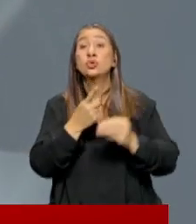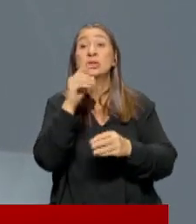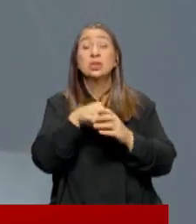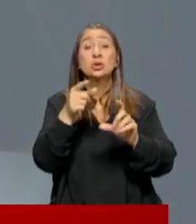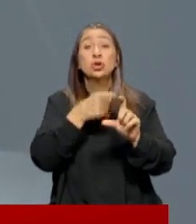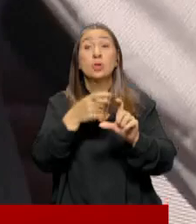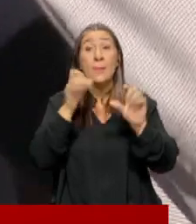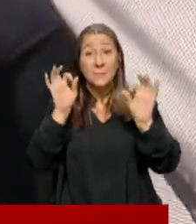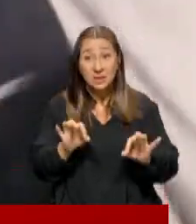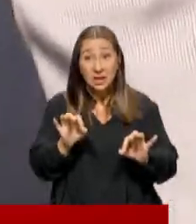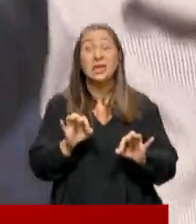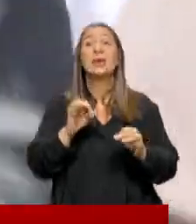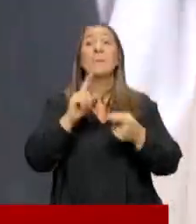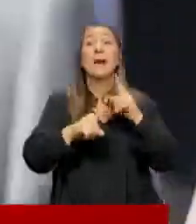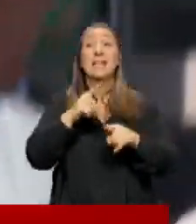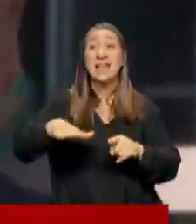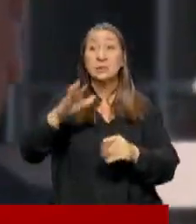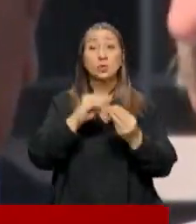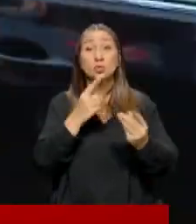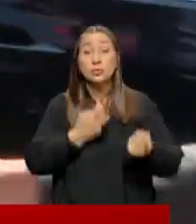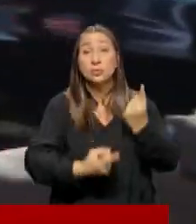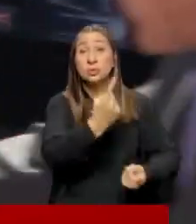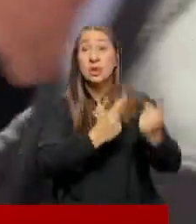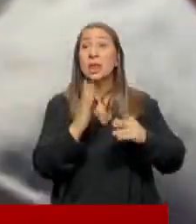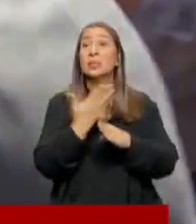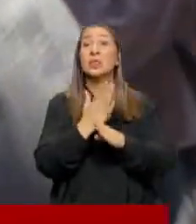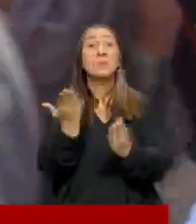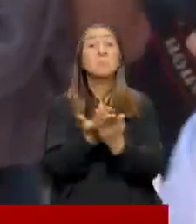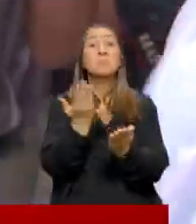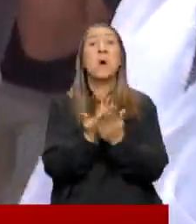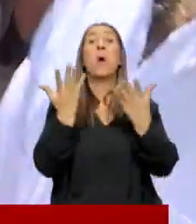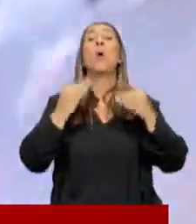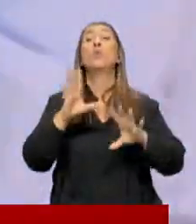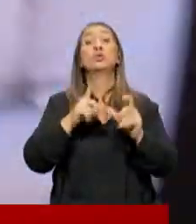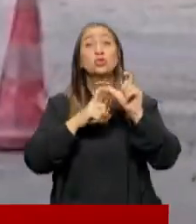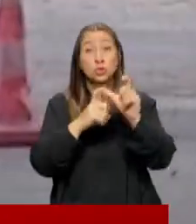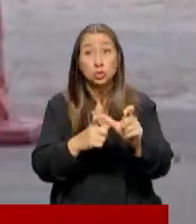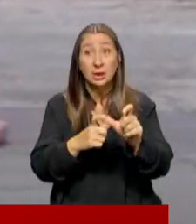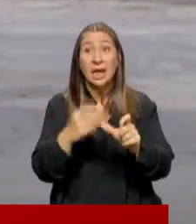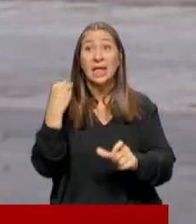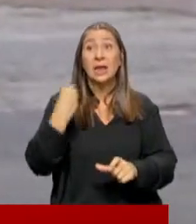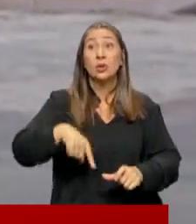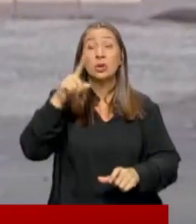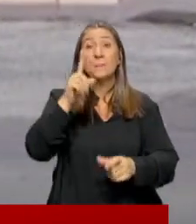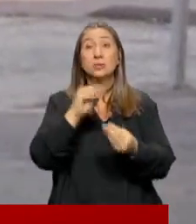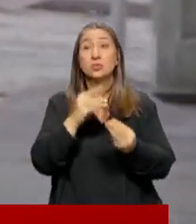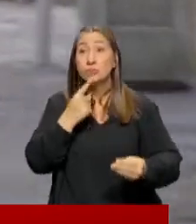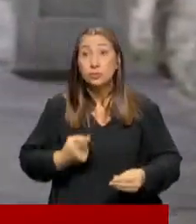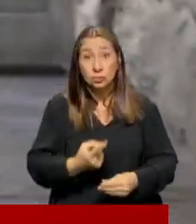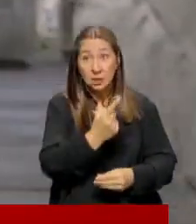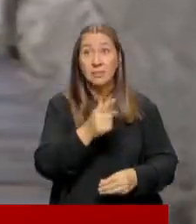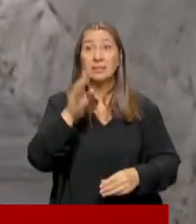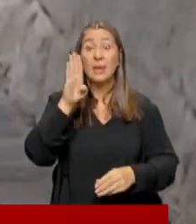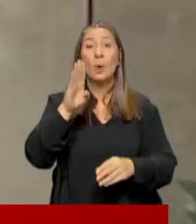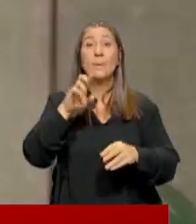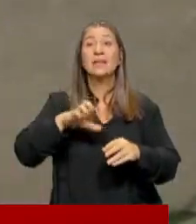soruşturma başlatılırken siyasi partilerin suç duyuruları neden işleme alınmıyor sorusunu sorarken yeni günde bir suç duyurusunu da